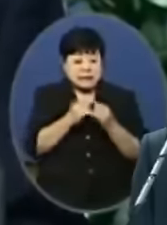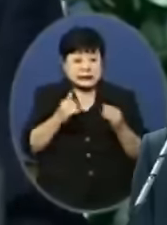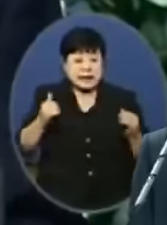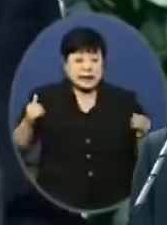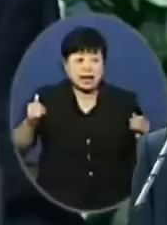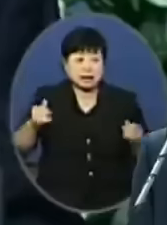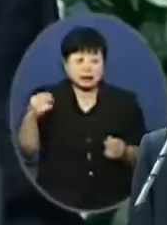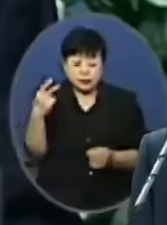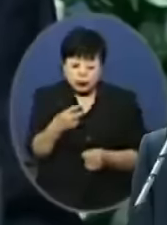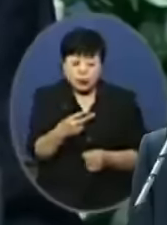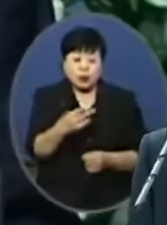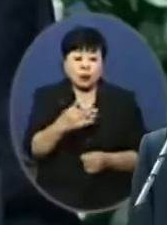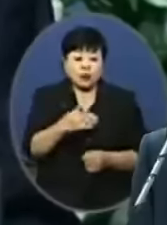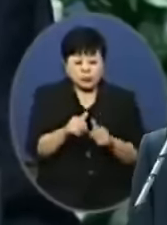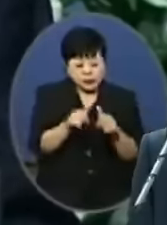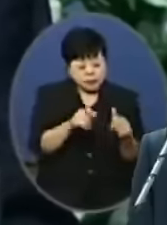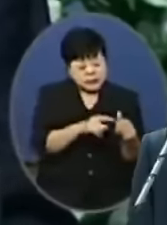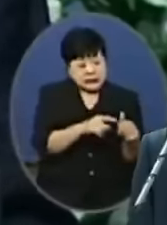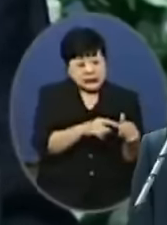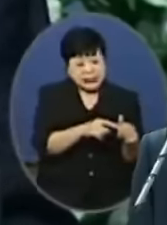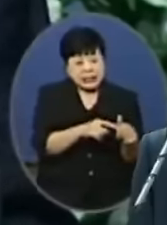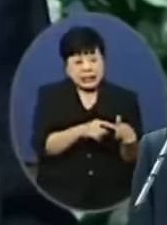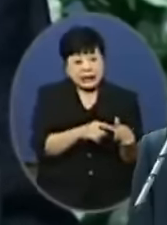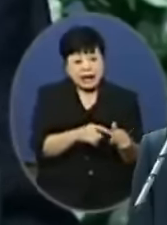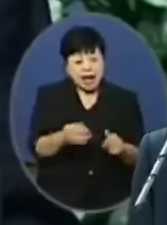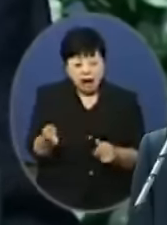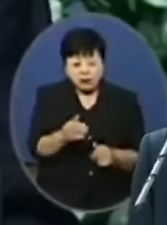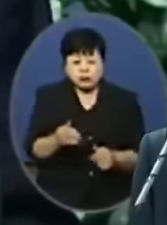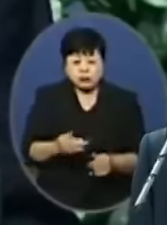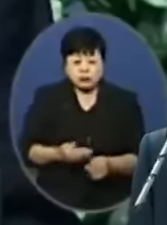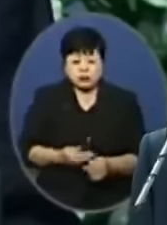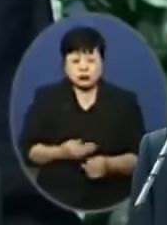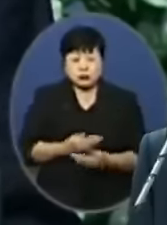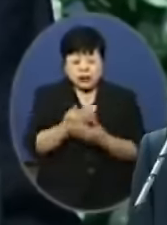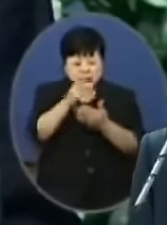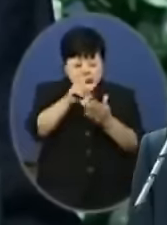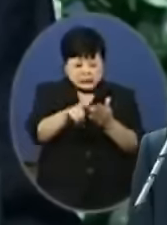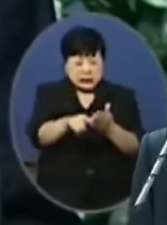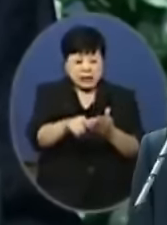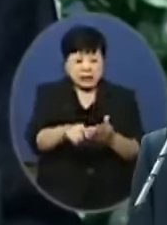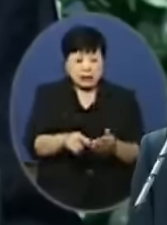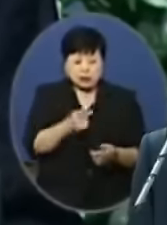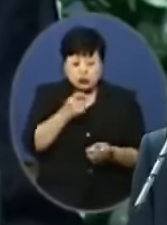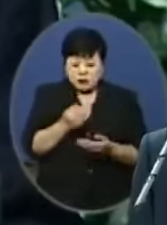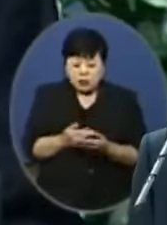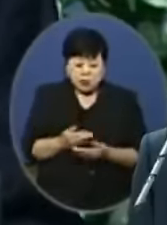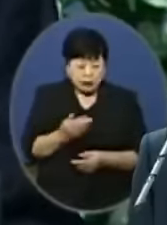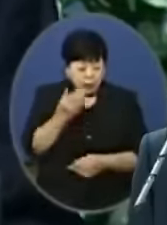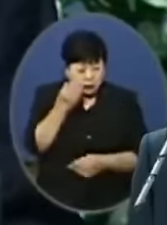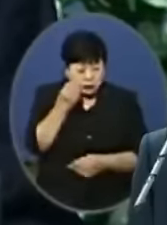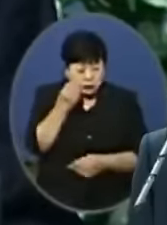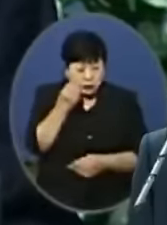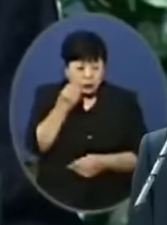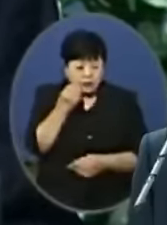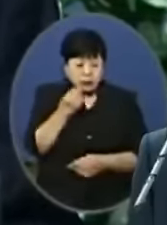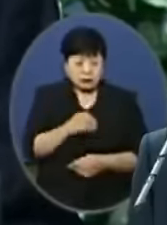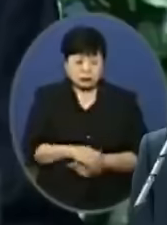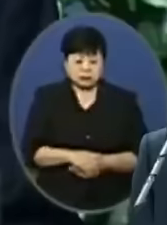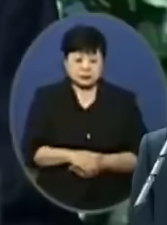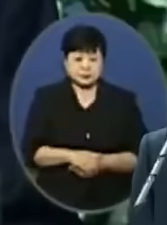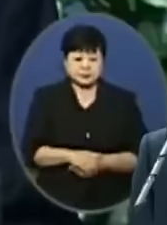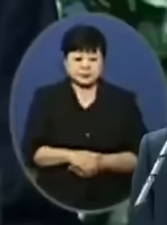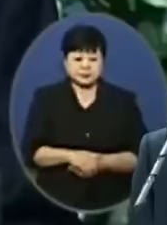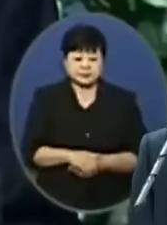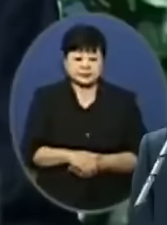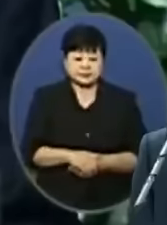더구나 남자가 아무도 없는 대낮에 물을 좀 달라니 그럴 수가 있습니까?